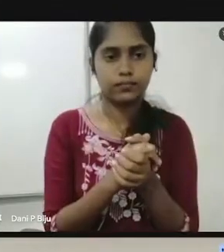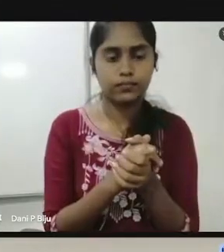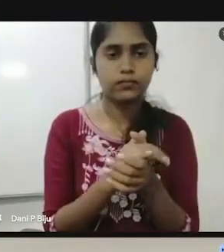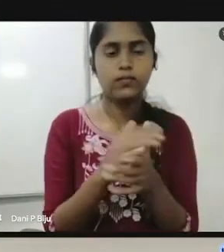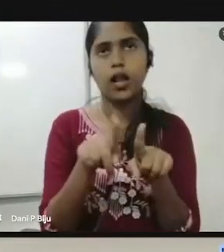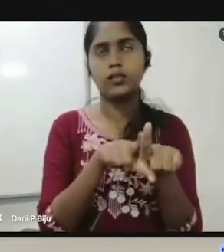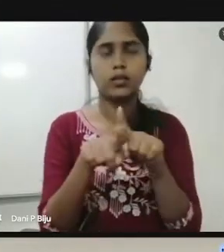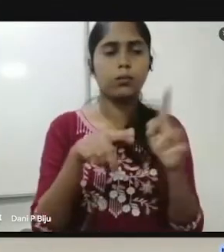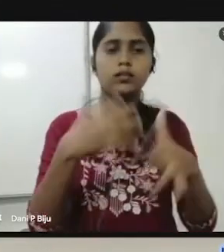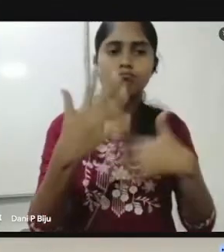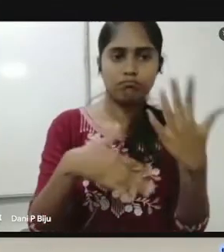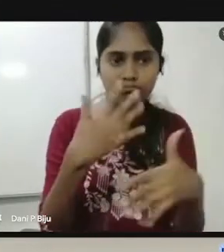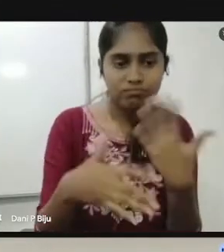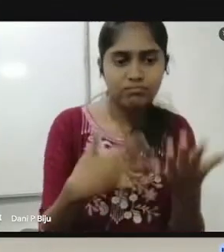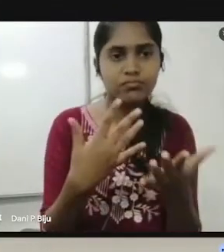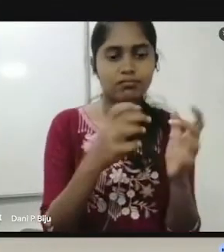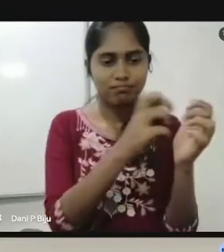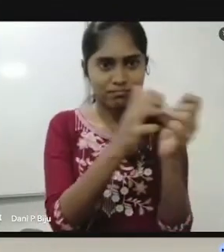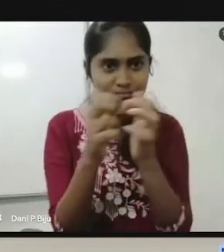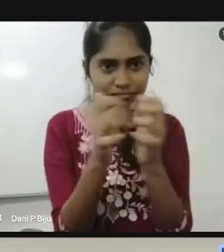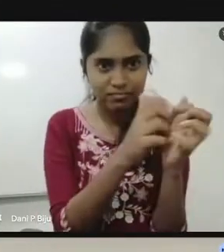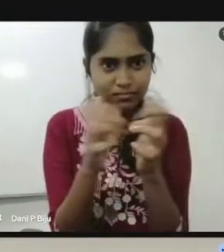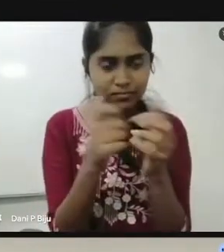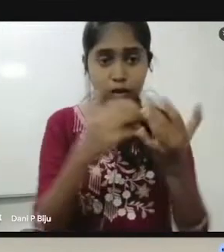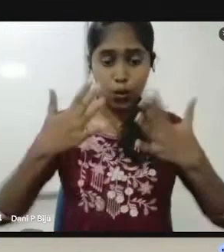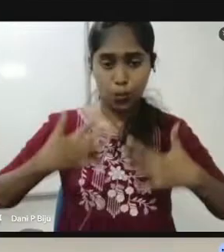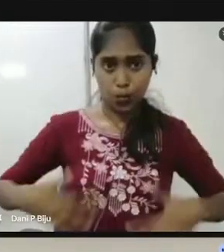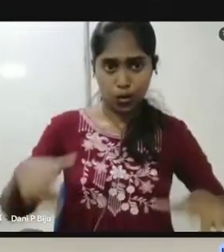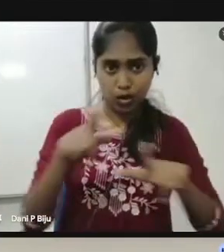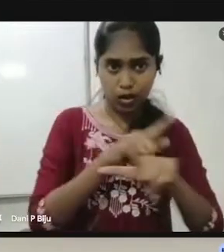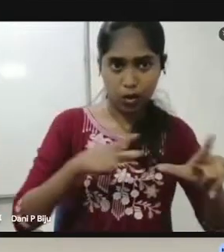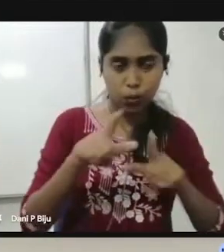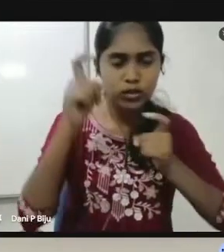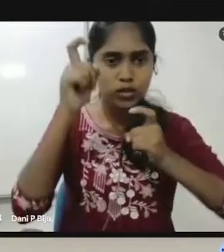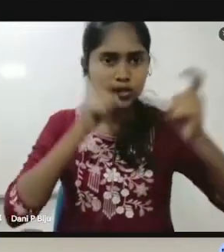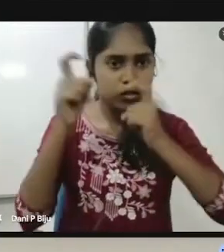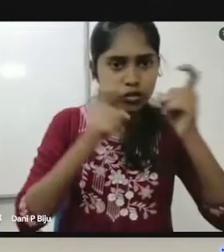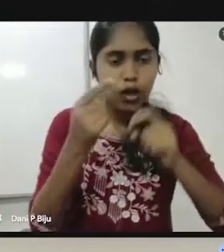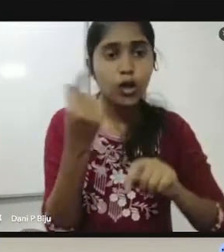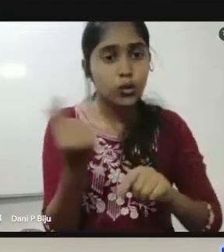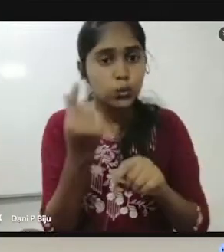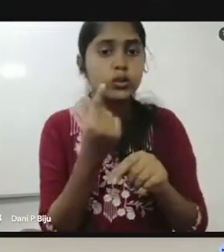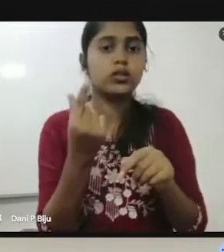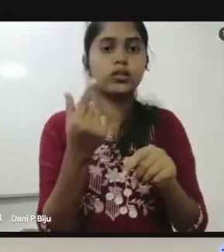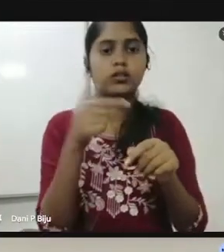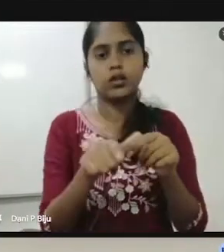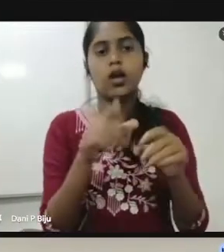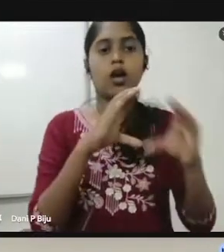ലാംഗ്വേജസ്, ഫിംഗർ സ്പെല്ലിംഗ്, നമ്മളുടെ ജെസ്റ്റേഴ്സ്, ബോഡി ലാംഗ്വേജ്, മുഖത്തെ എക്സ്പ്രഷൻ, ഇതെല്ലാം അൺഎയ്ഡഡ് AACയിൽ